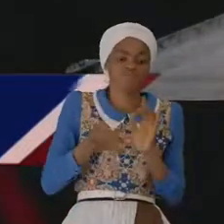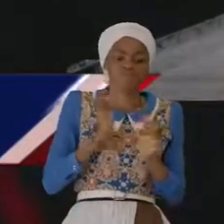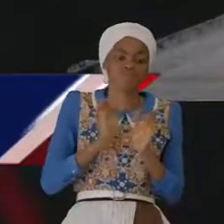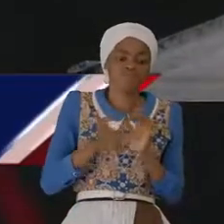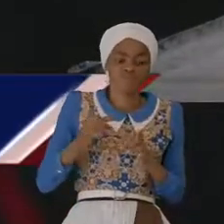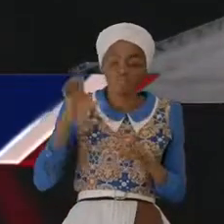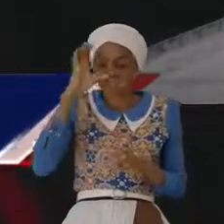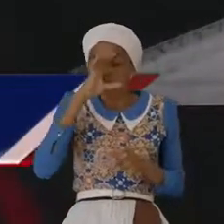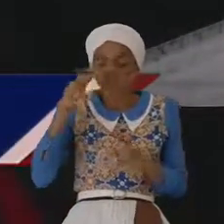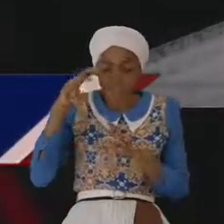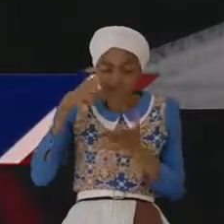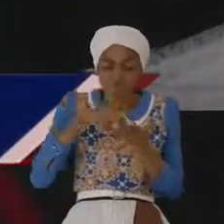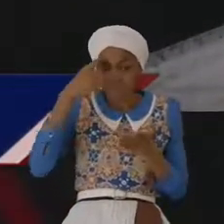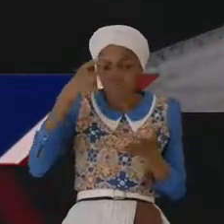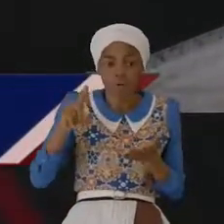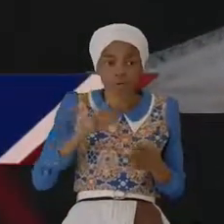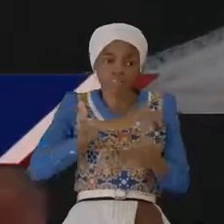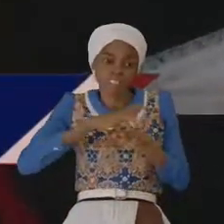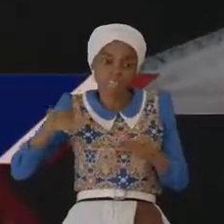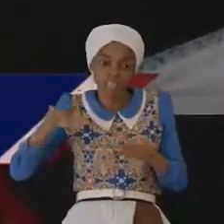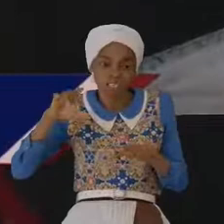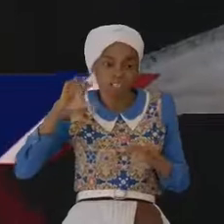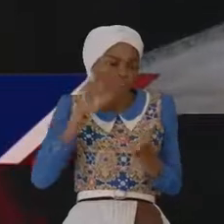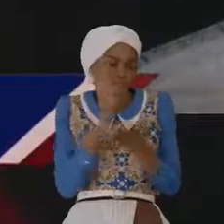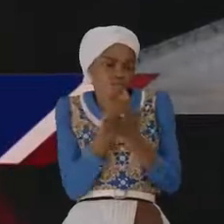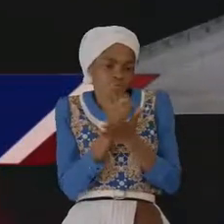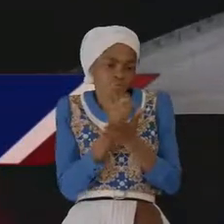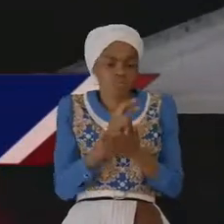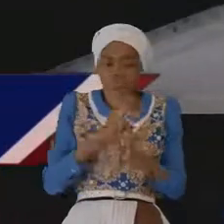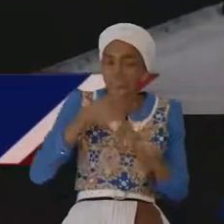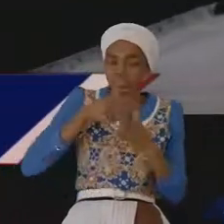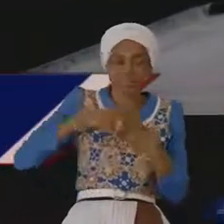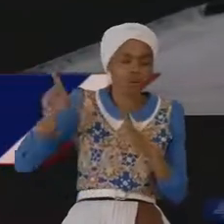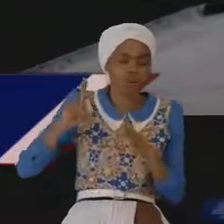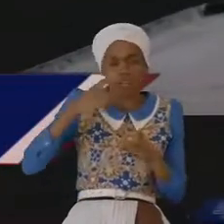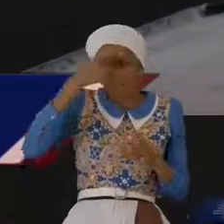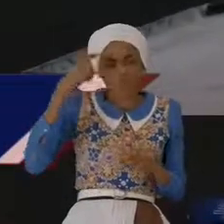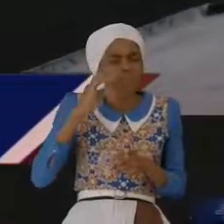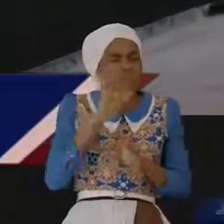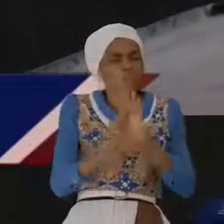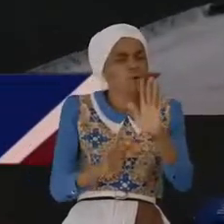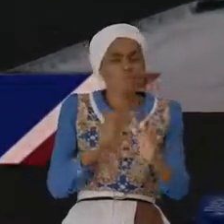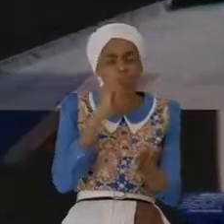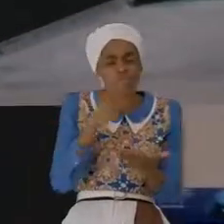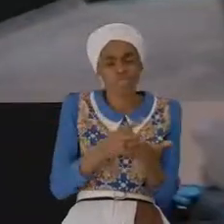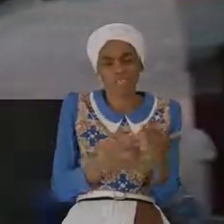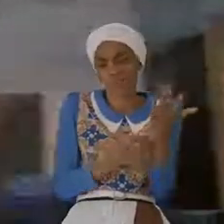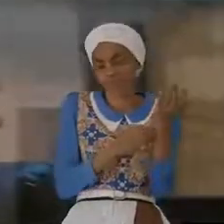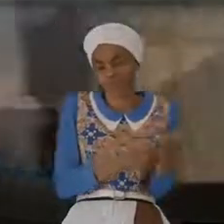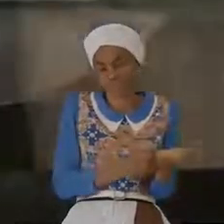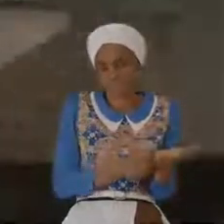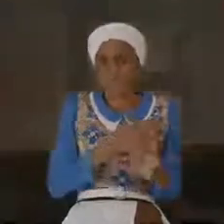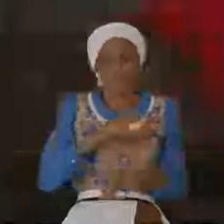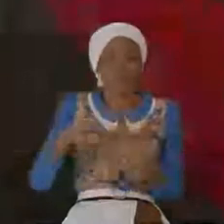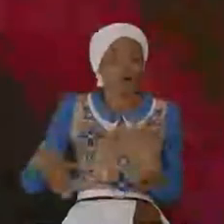Et tout le suffrage, la navigation sur l'internet, pour la porno,